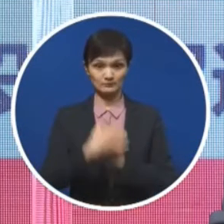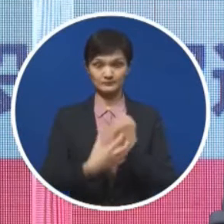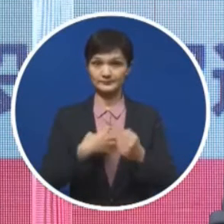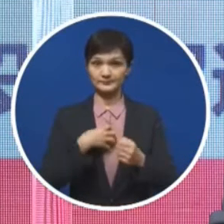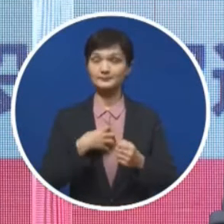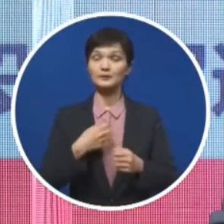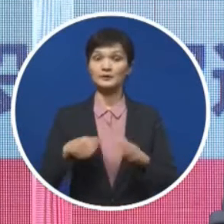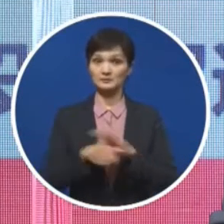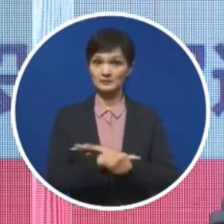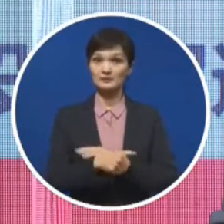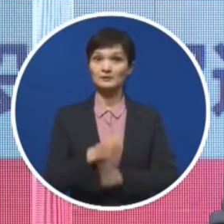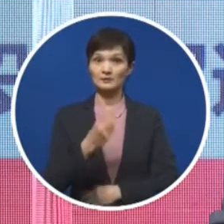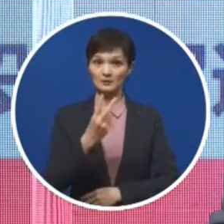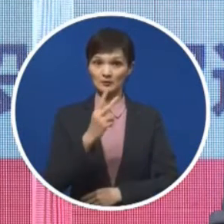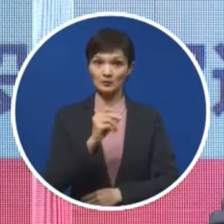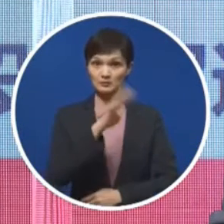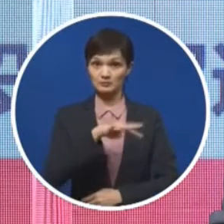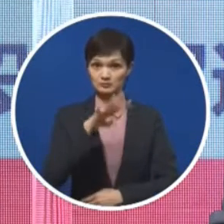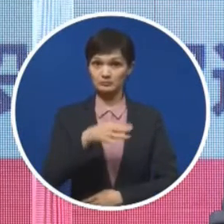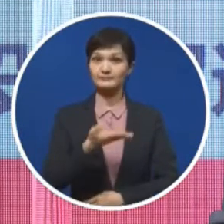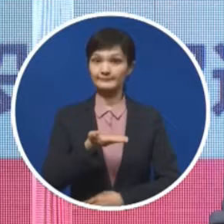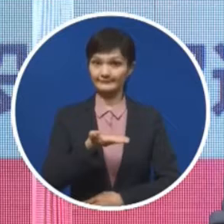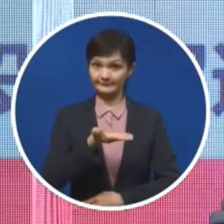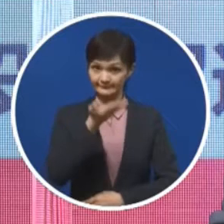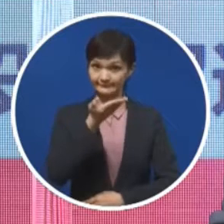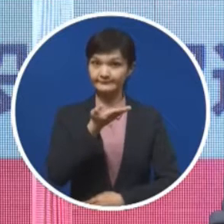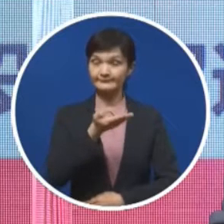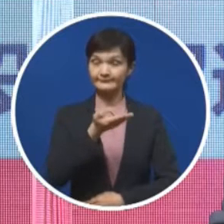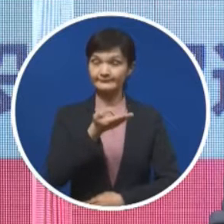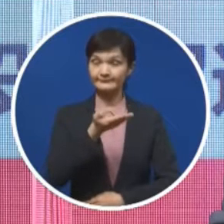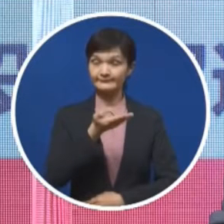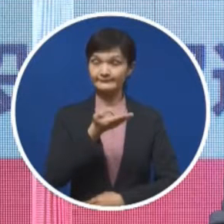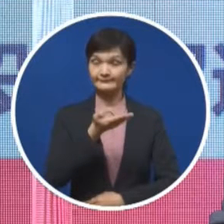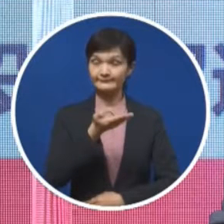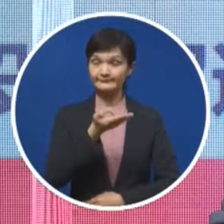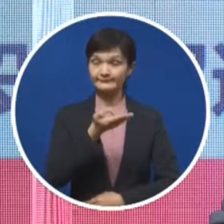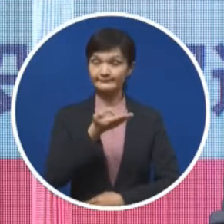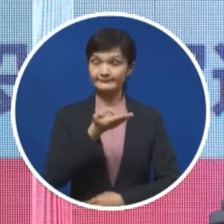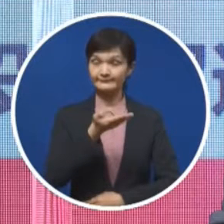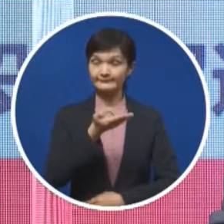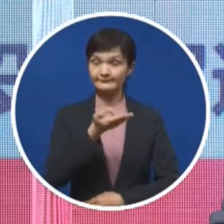金额超过24,000元的民众